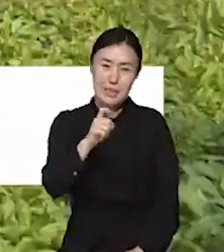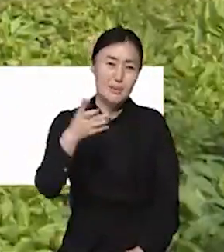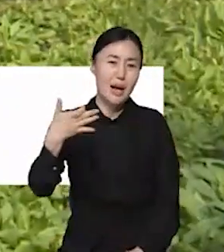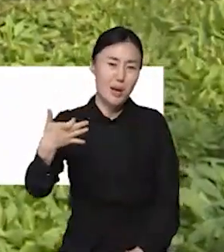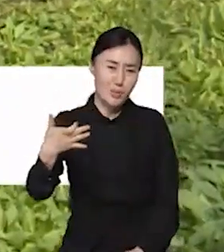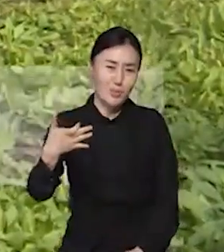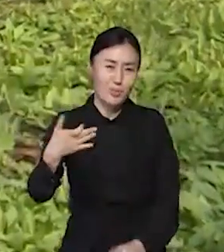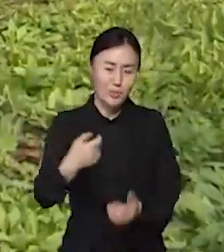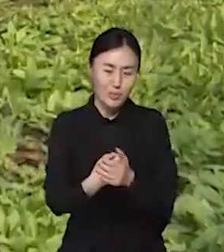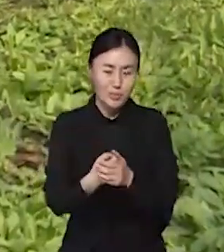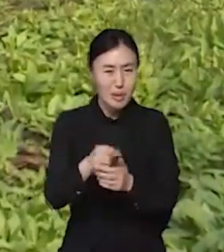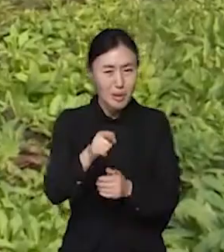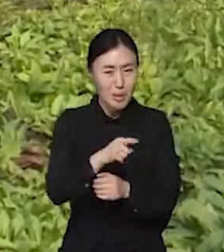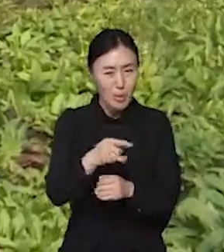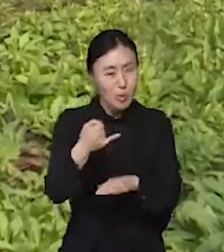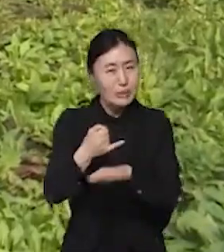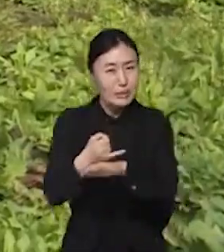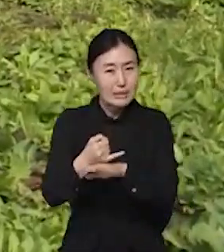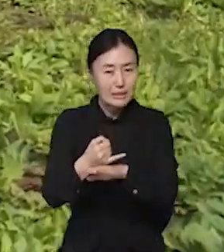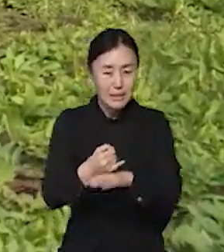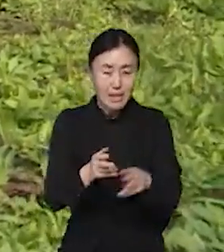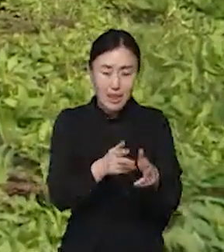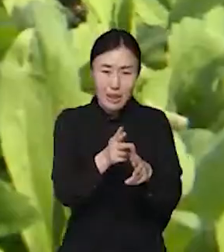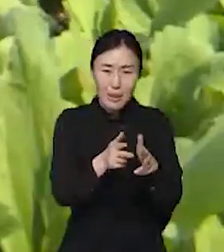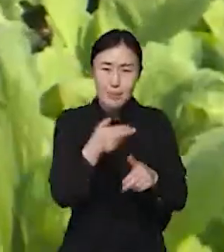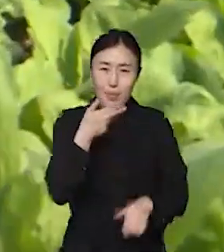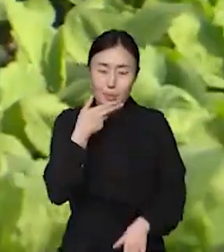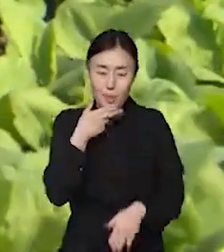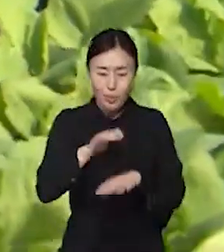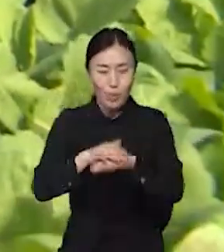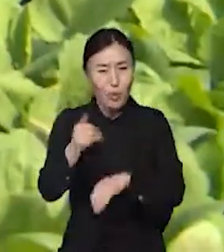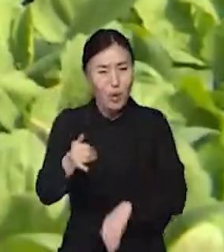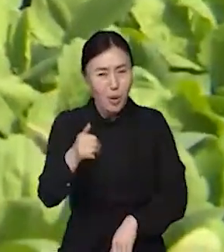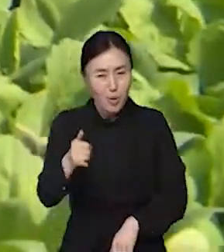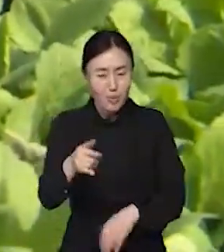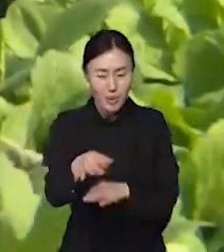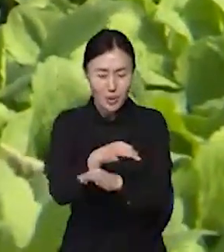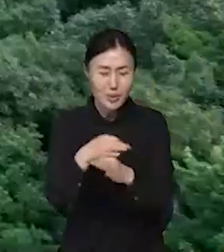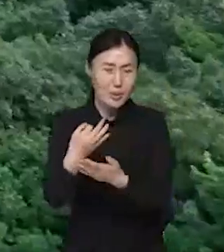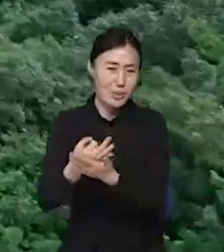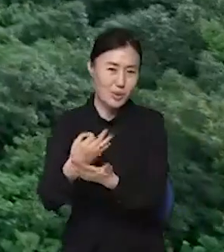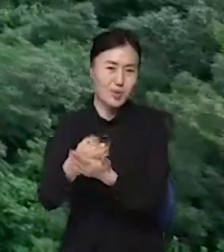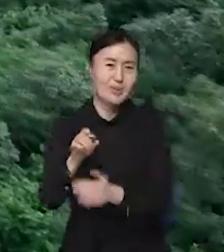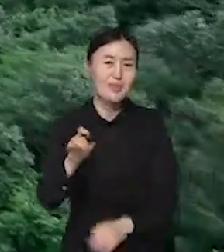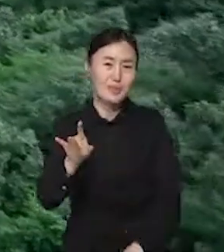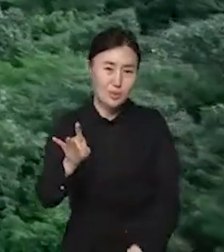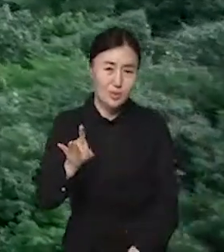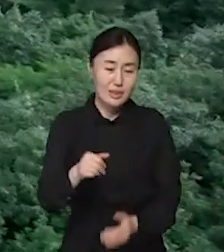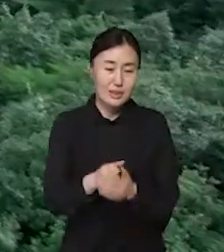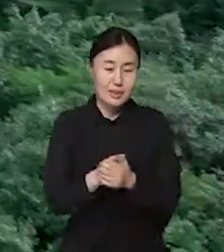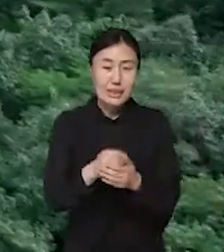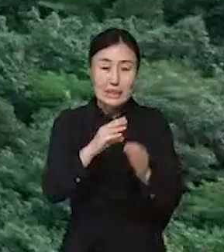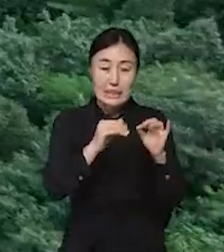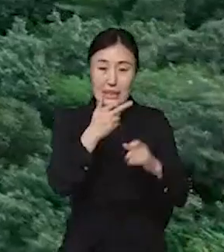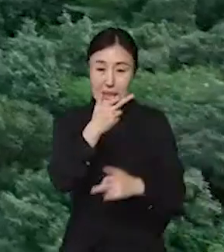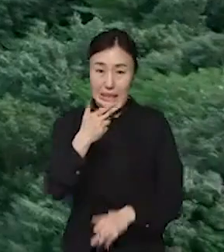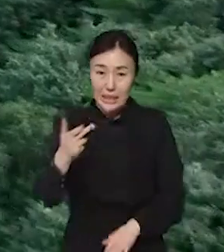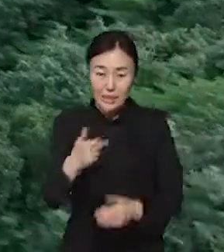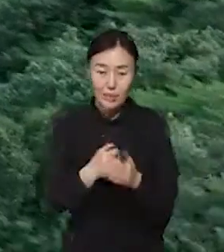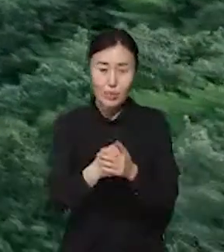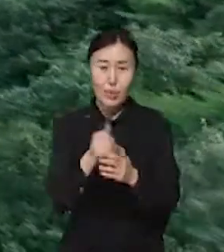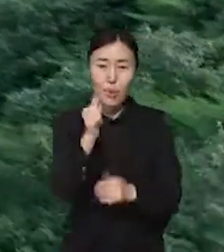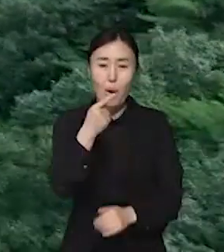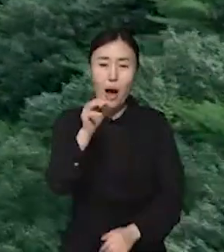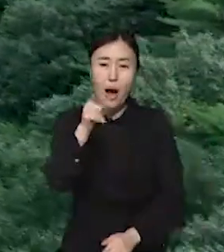219번째입니다. 이렇다 할 산업기반 없이 농업이 경제의 대부분을 차지하고 있습니다. 지리산과 화엄사 등 뛰어난